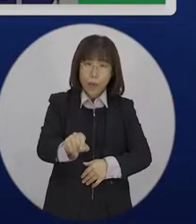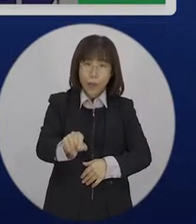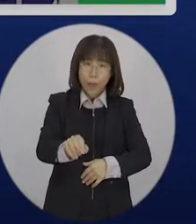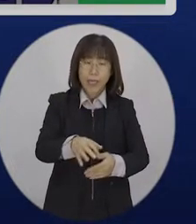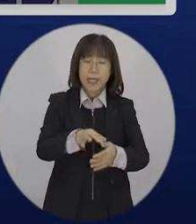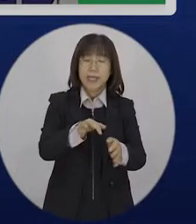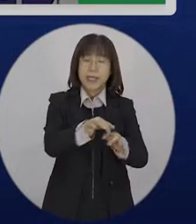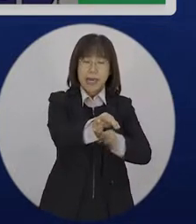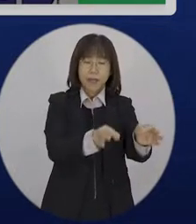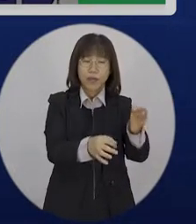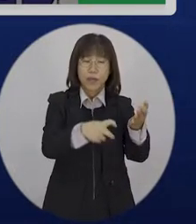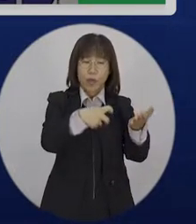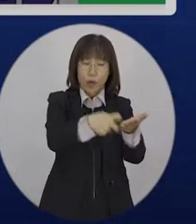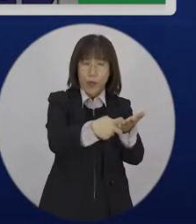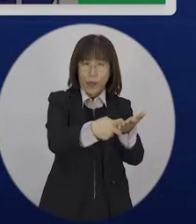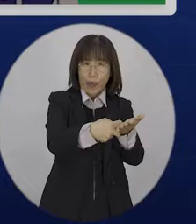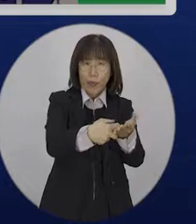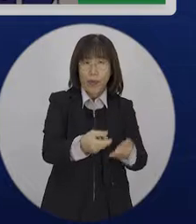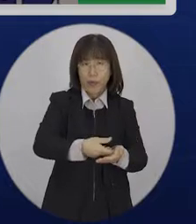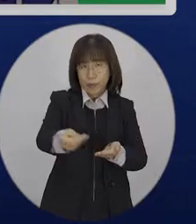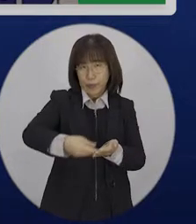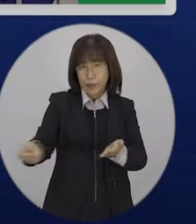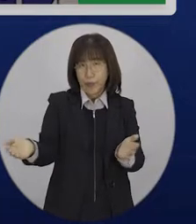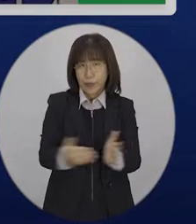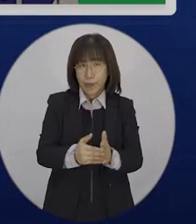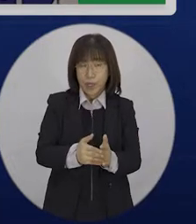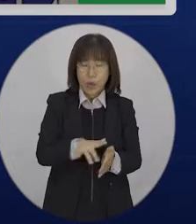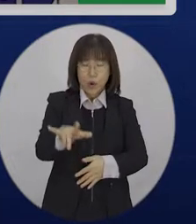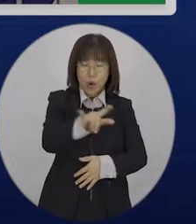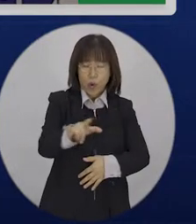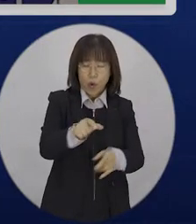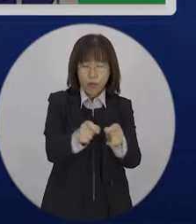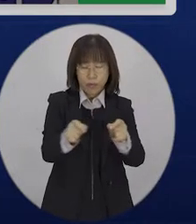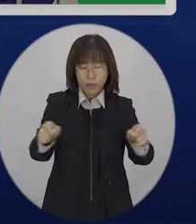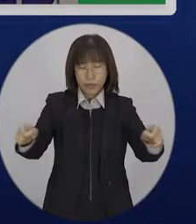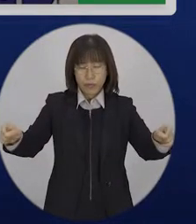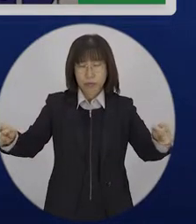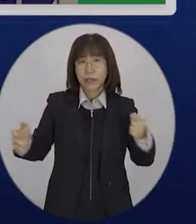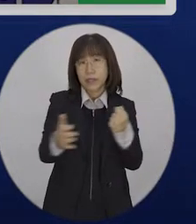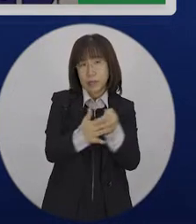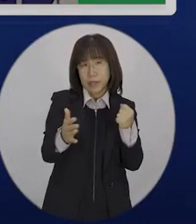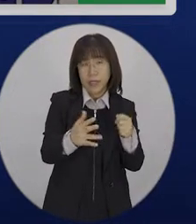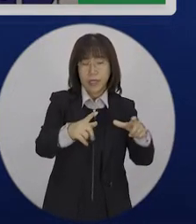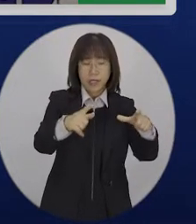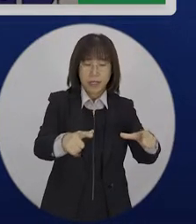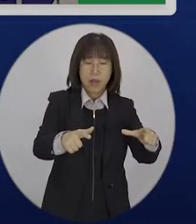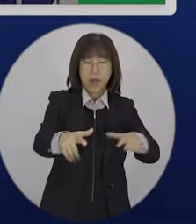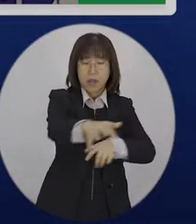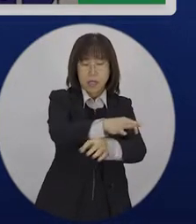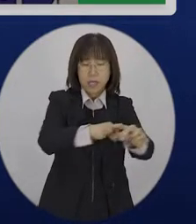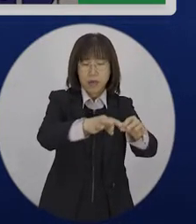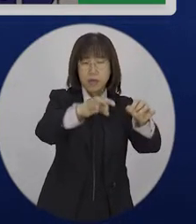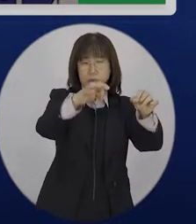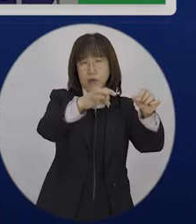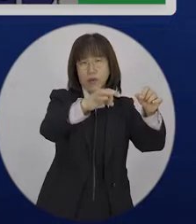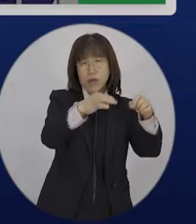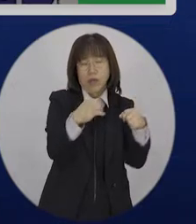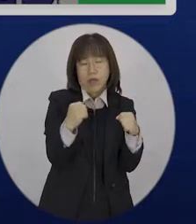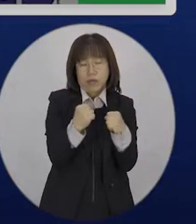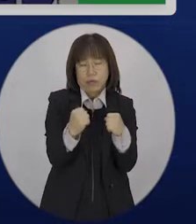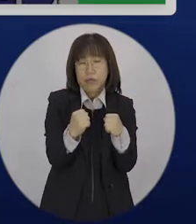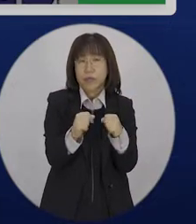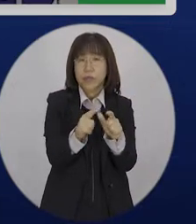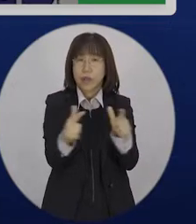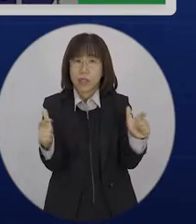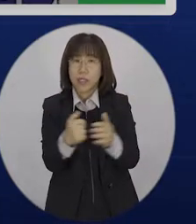발행했습니다 이번 특별 발행 은 콜은 알구 사태에 장기화로 인한 지역상권 위축과 매출 하락으로